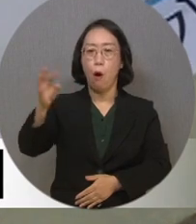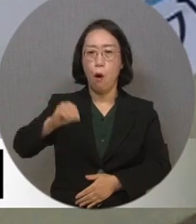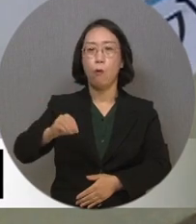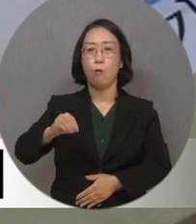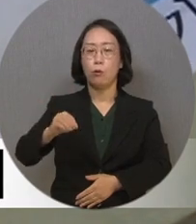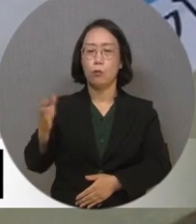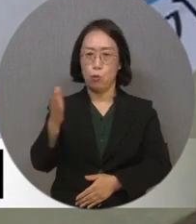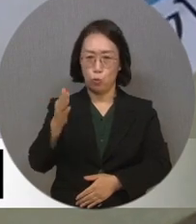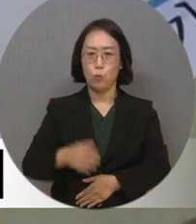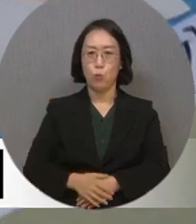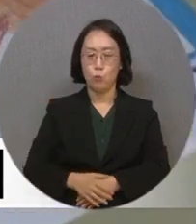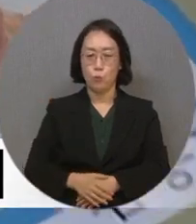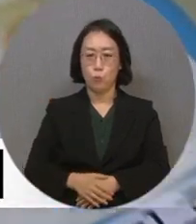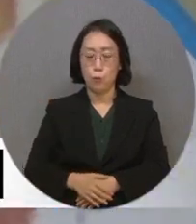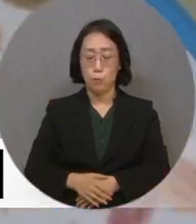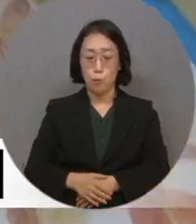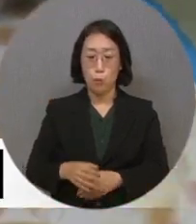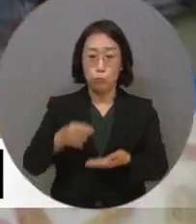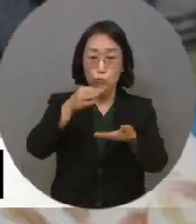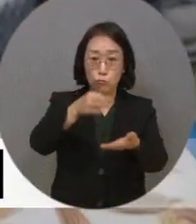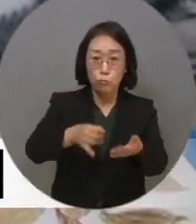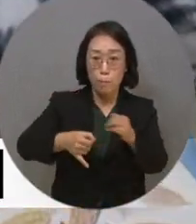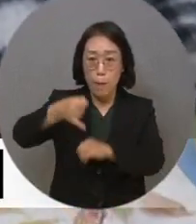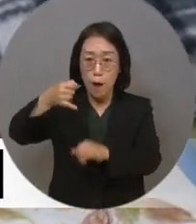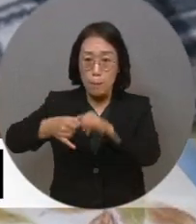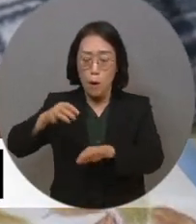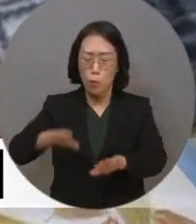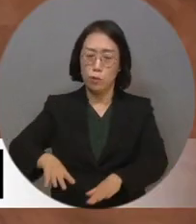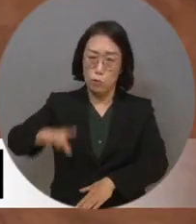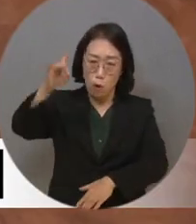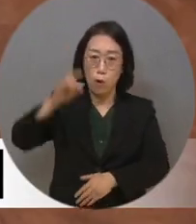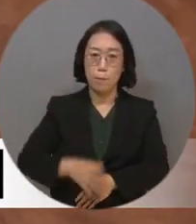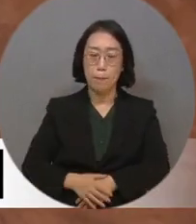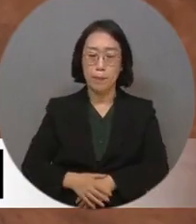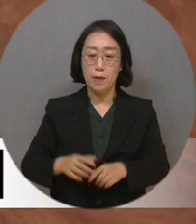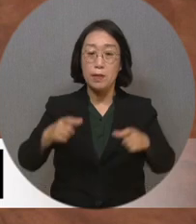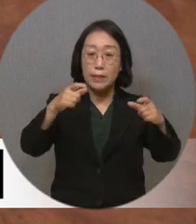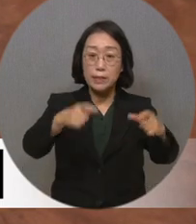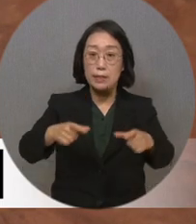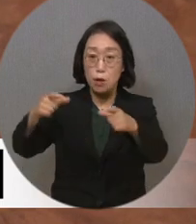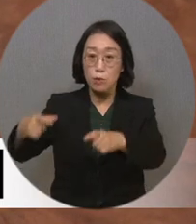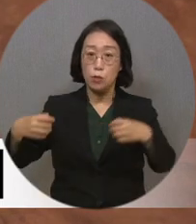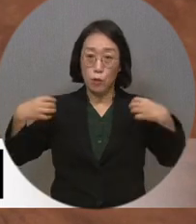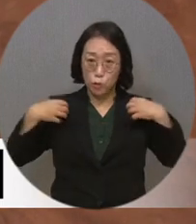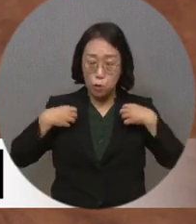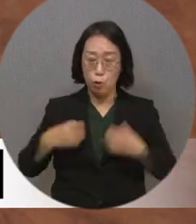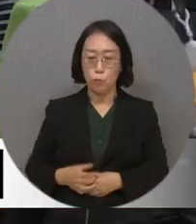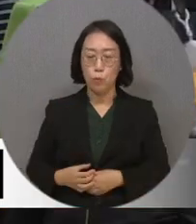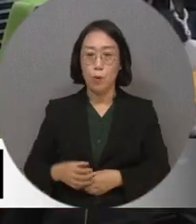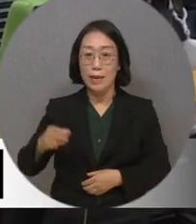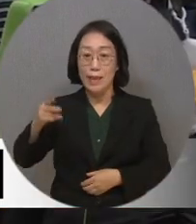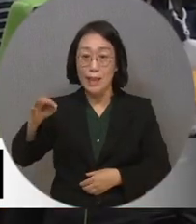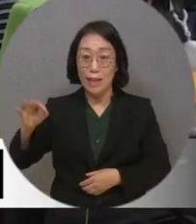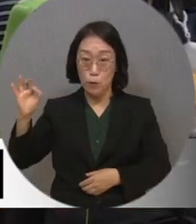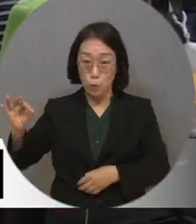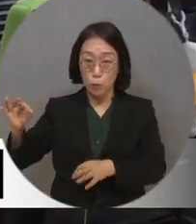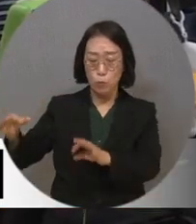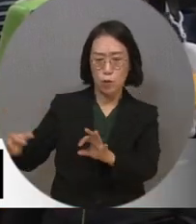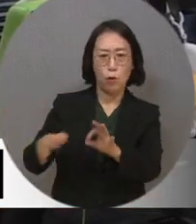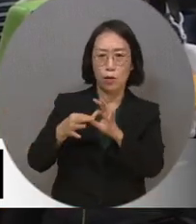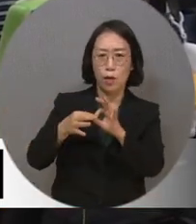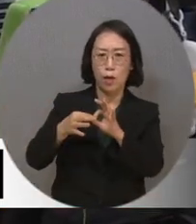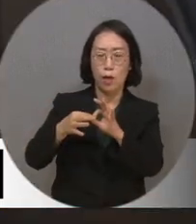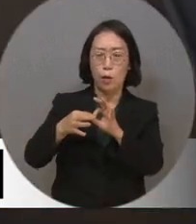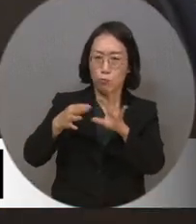가산 급여 지급이 지연된 건 올해가 처음으로 일부 지자체와 지방비가 예탁금을 연계하지 못하면서